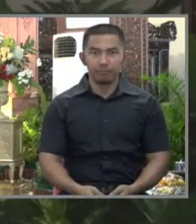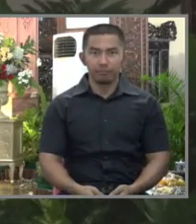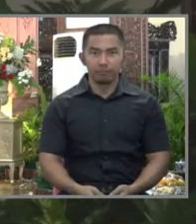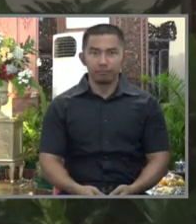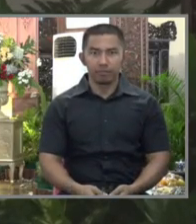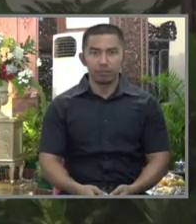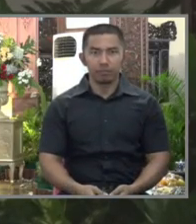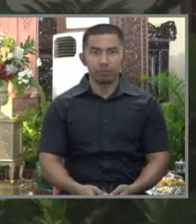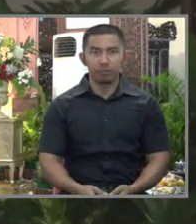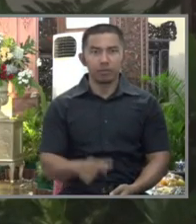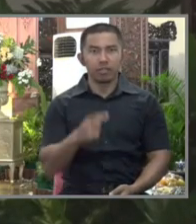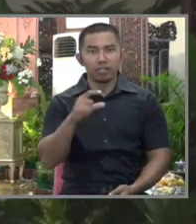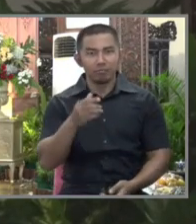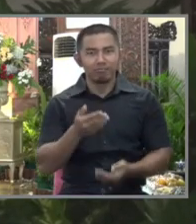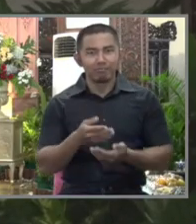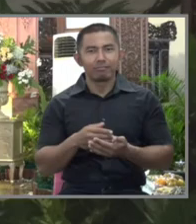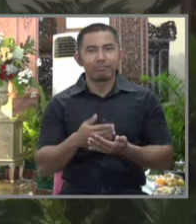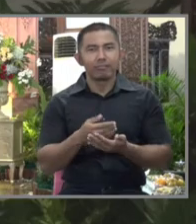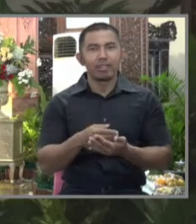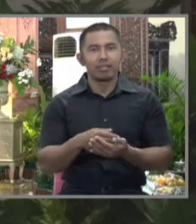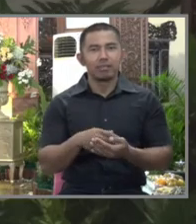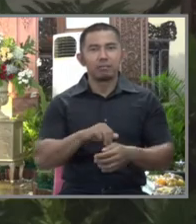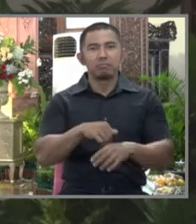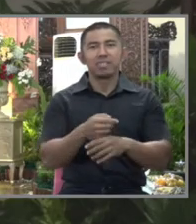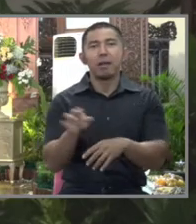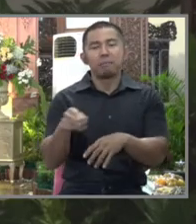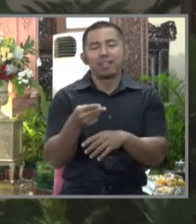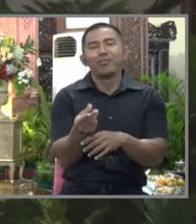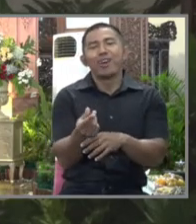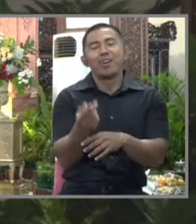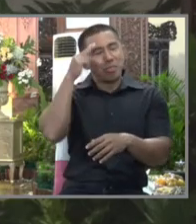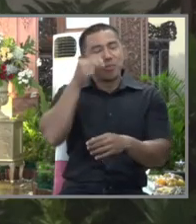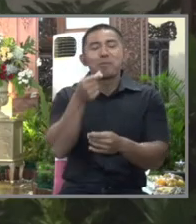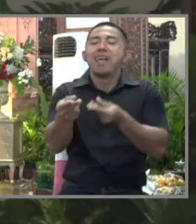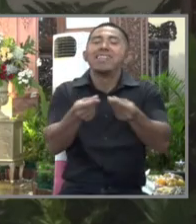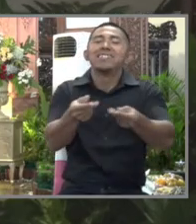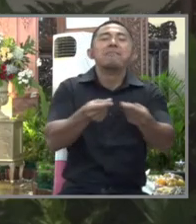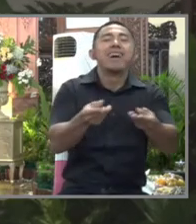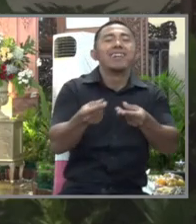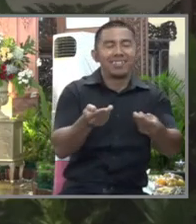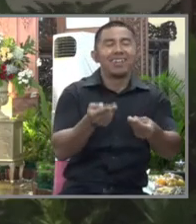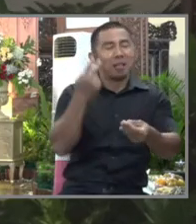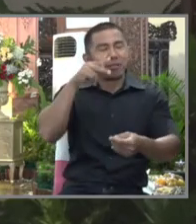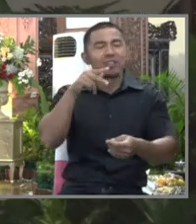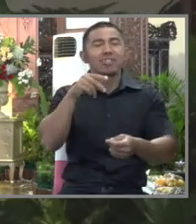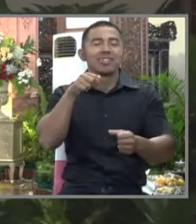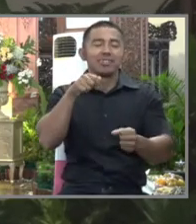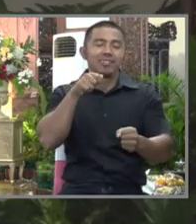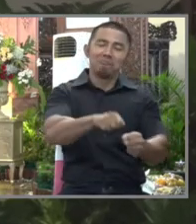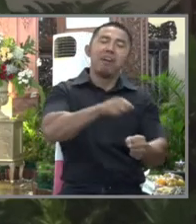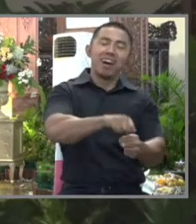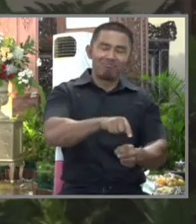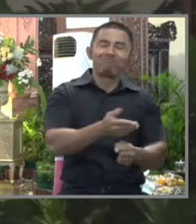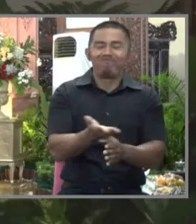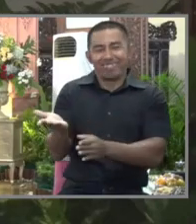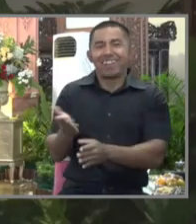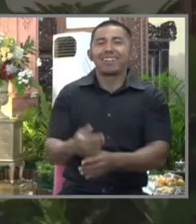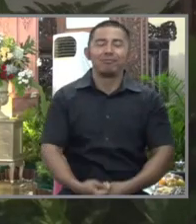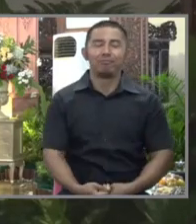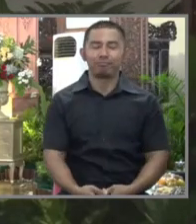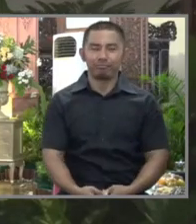cukup mengeluarkan sedikit koceknya dari rumah ini untuk berbelanja berbagi kepada Kabupaten Jepara.